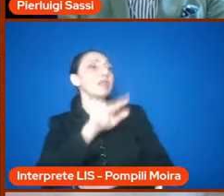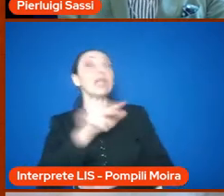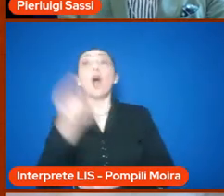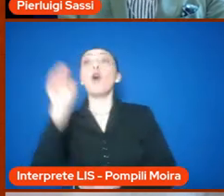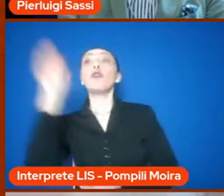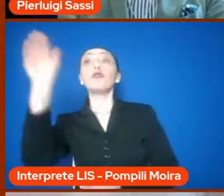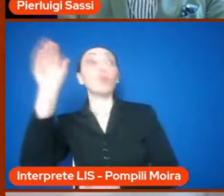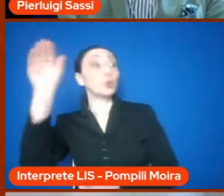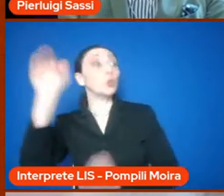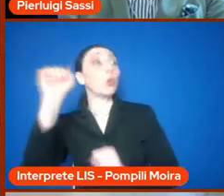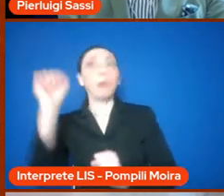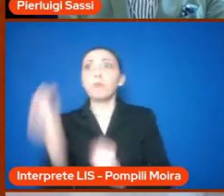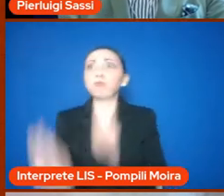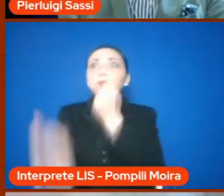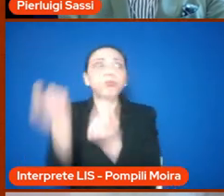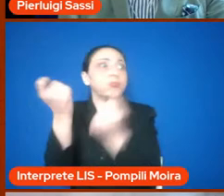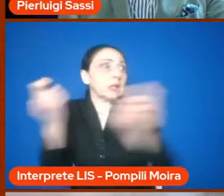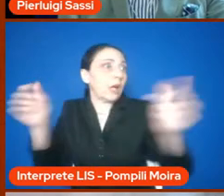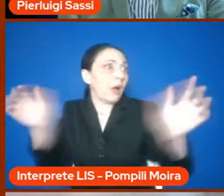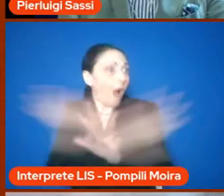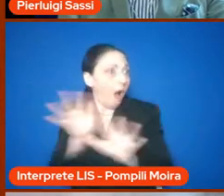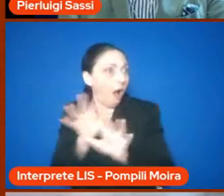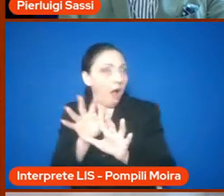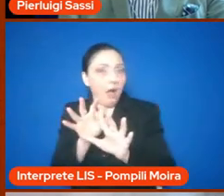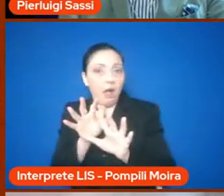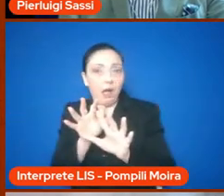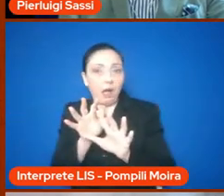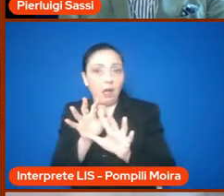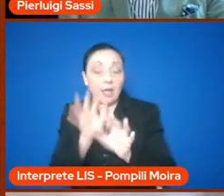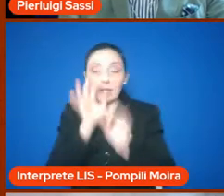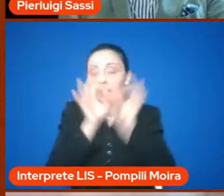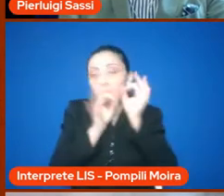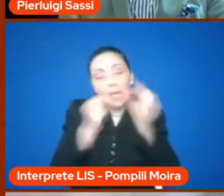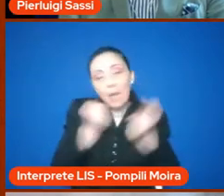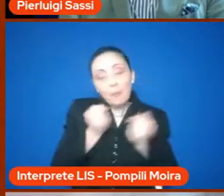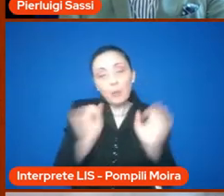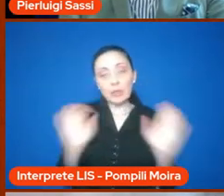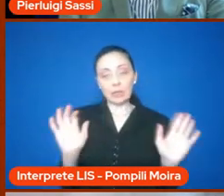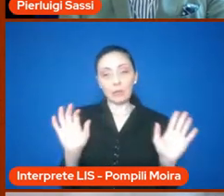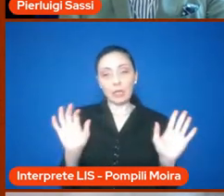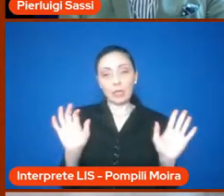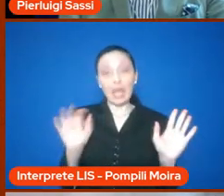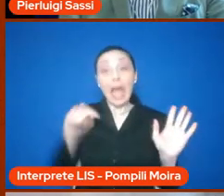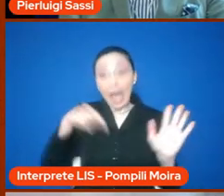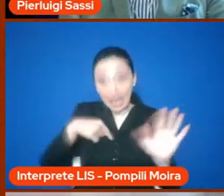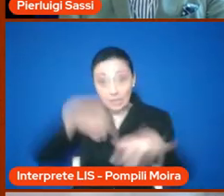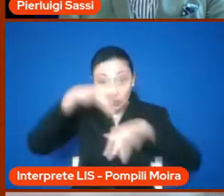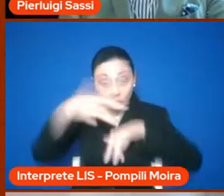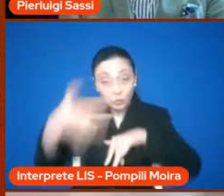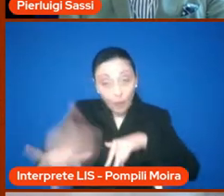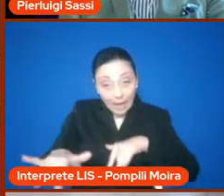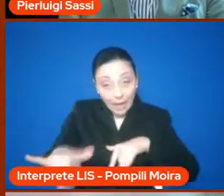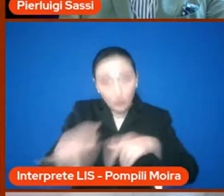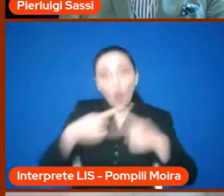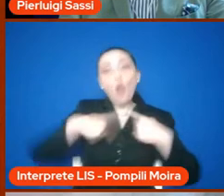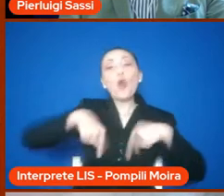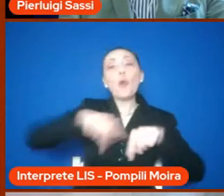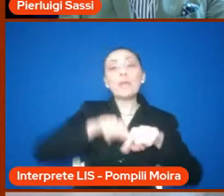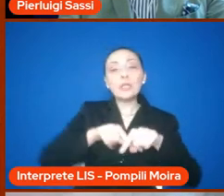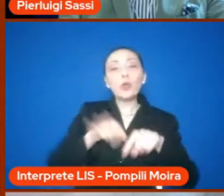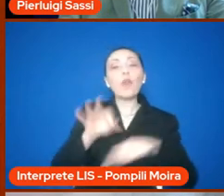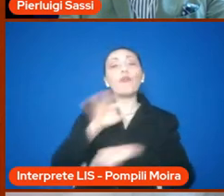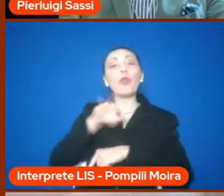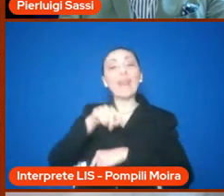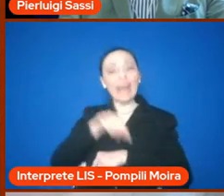adesso che ci siamo finiti dentro, la commissione von der Leyen ha scoperto che avevamo fatto tutto questo